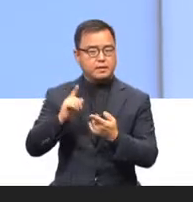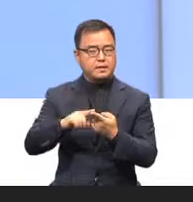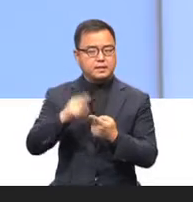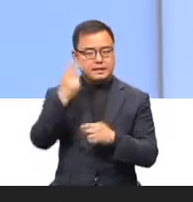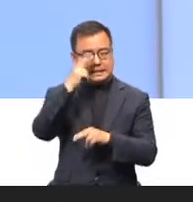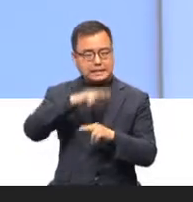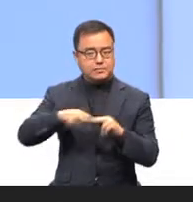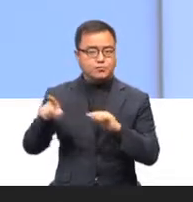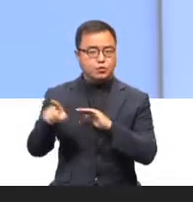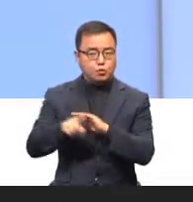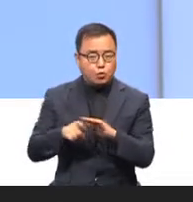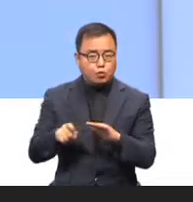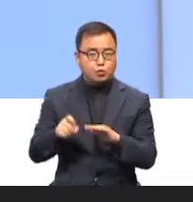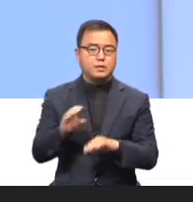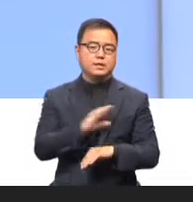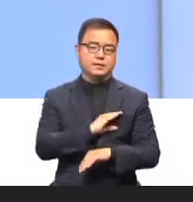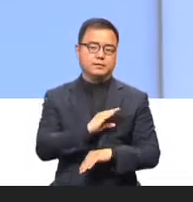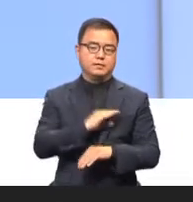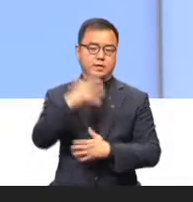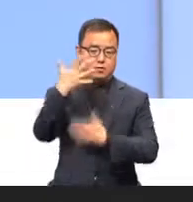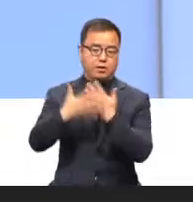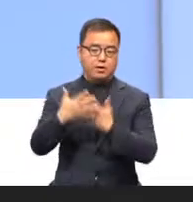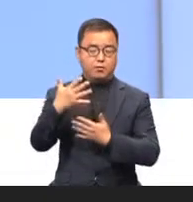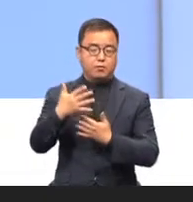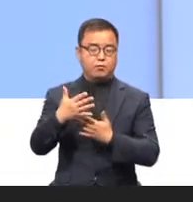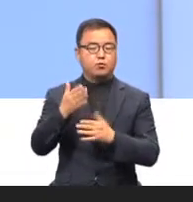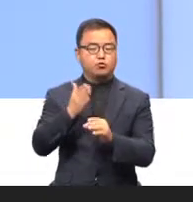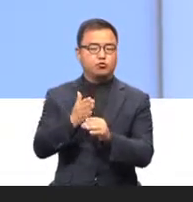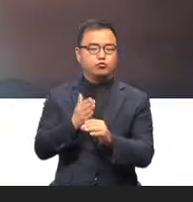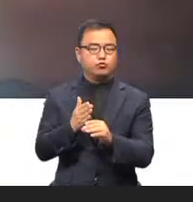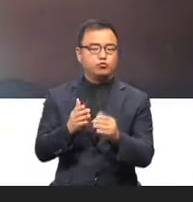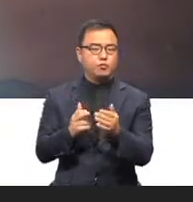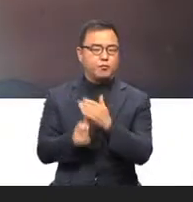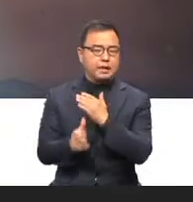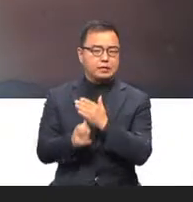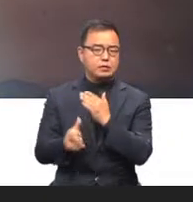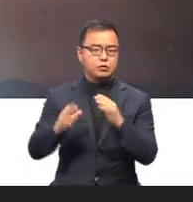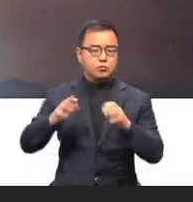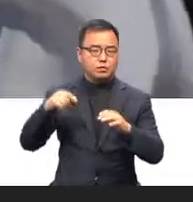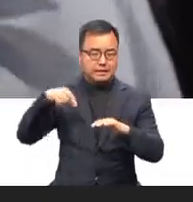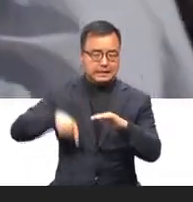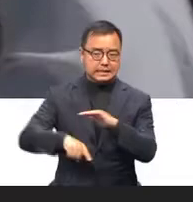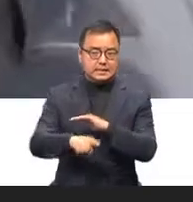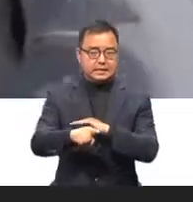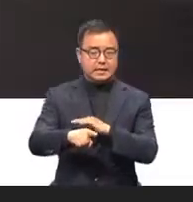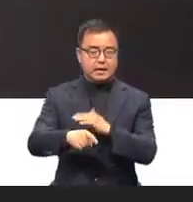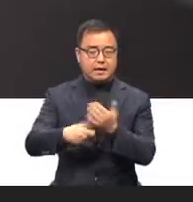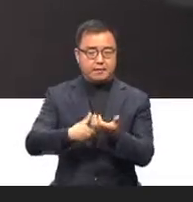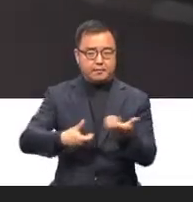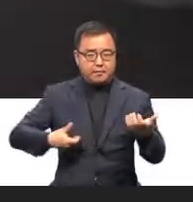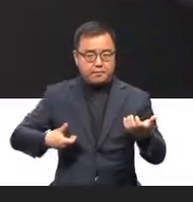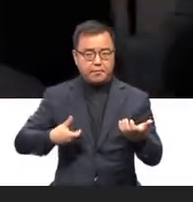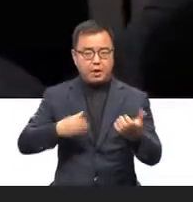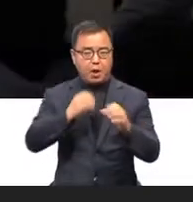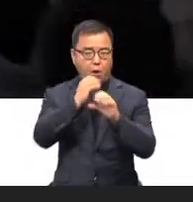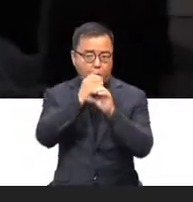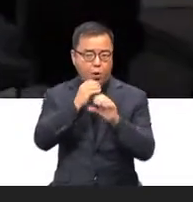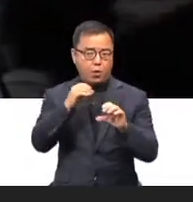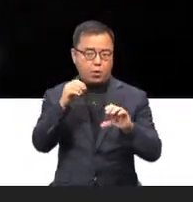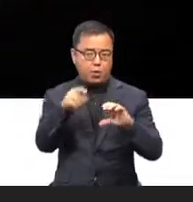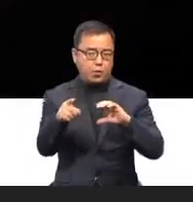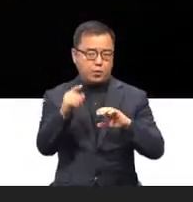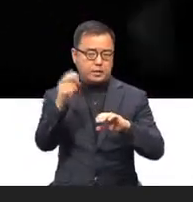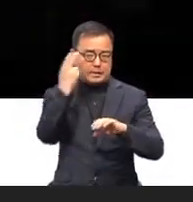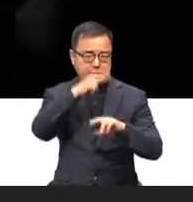도둑 이라는 작품입니다 중부 멕시코의 는 밤마다 지하 파이프라인에 구멍을 뚫어서 기름을 충치는 동 덕들이 많다고